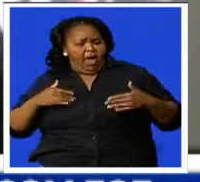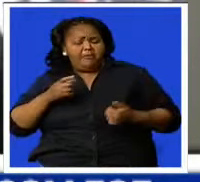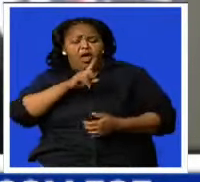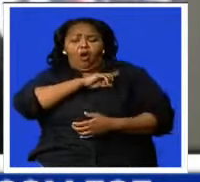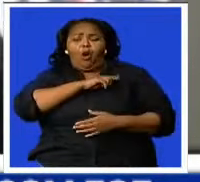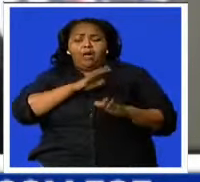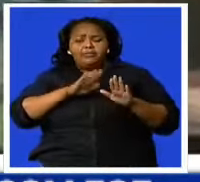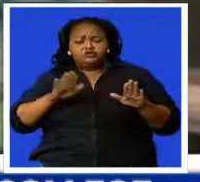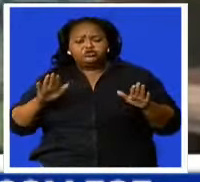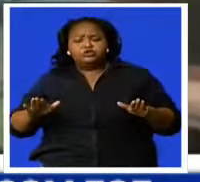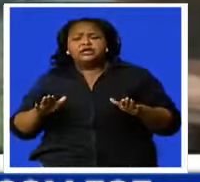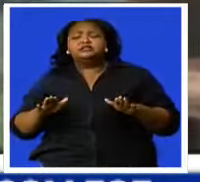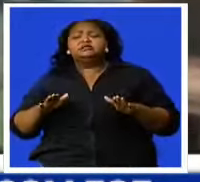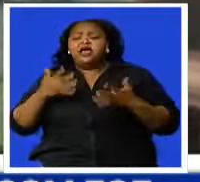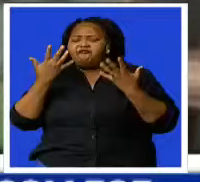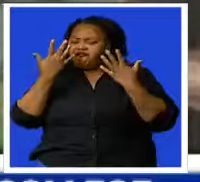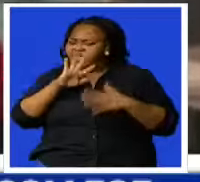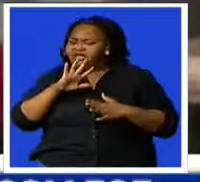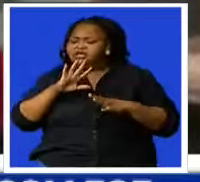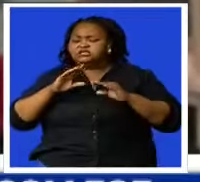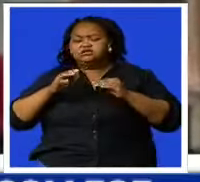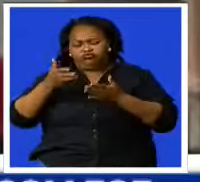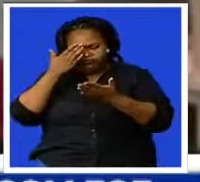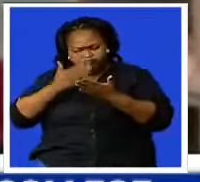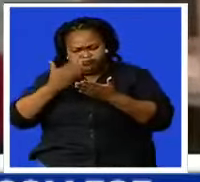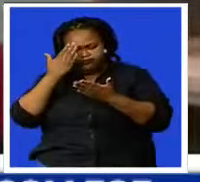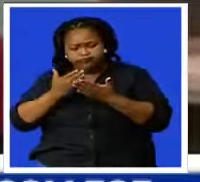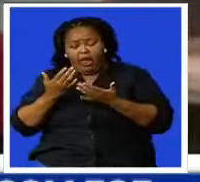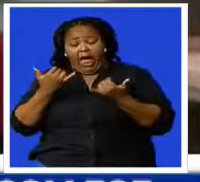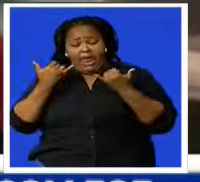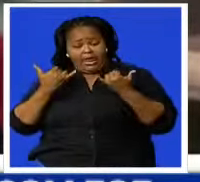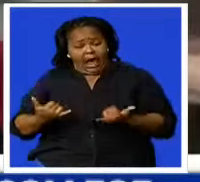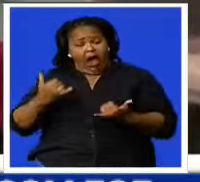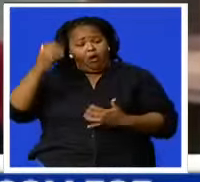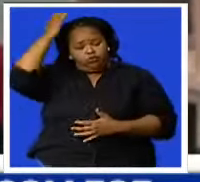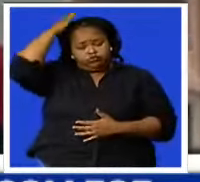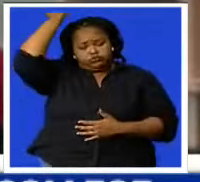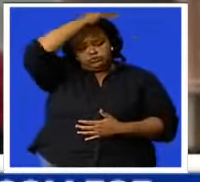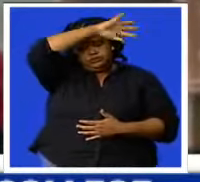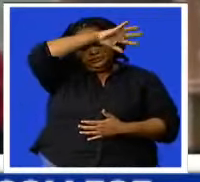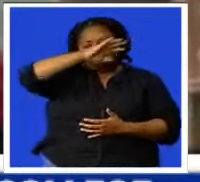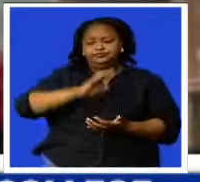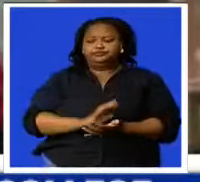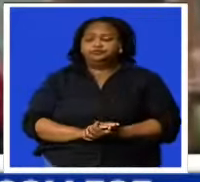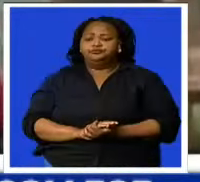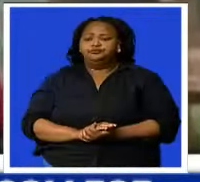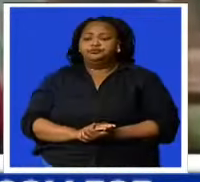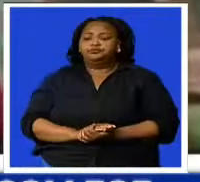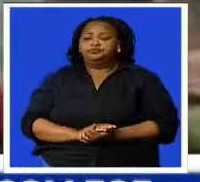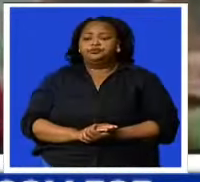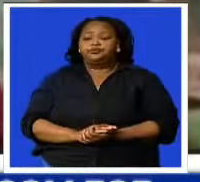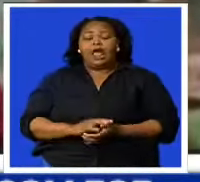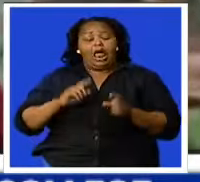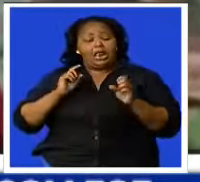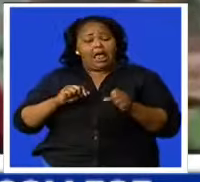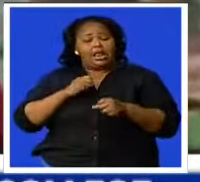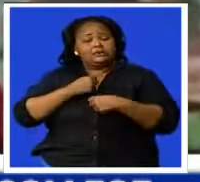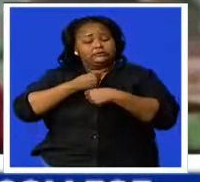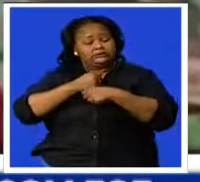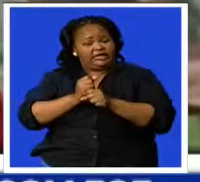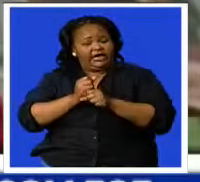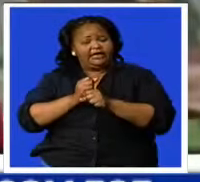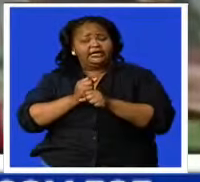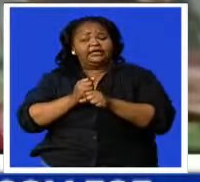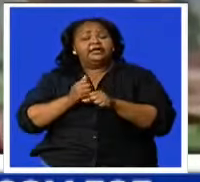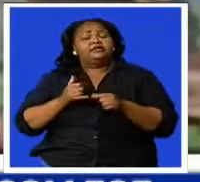bade baphothulwa. Ngilo vele lesuku njengalokubona nje laba bala ekhaya staff bagcwele la eholweni